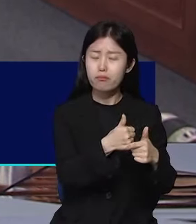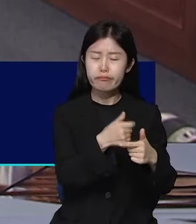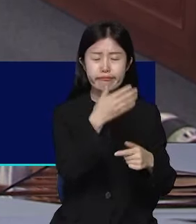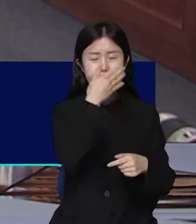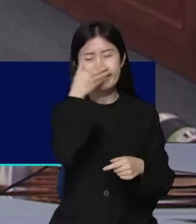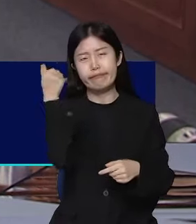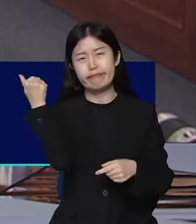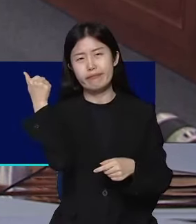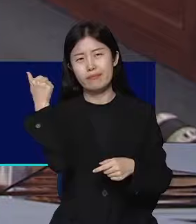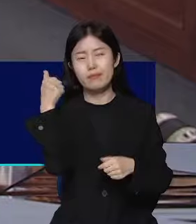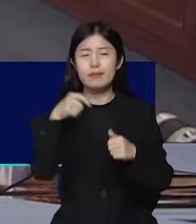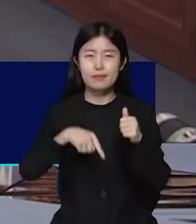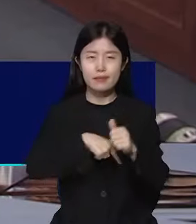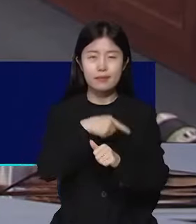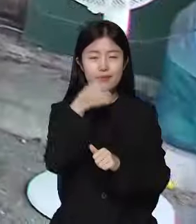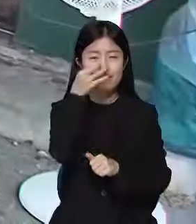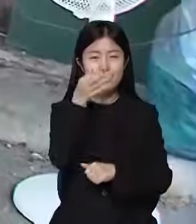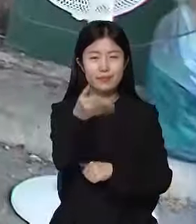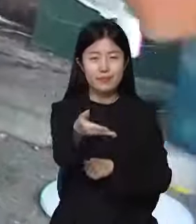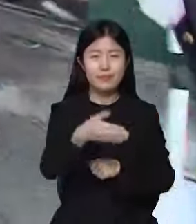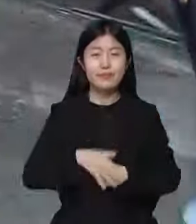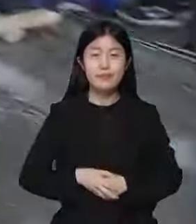이형기 기자입니다.